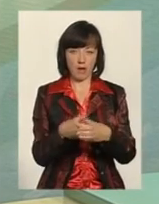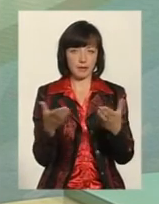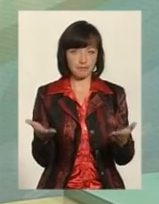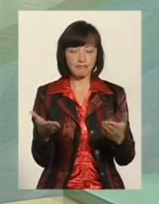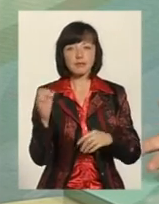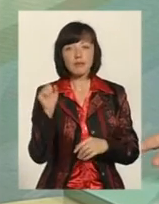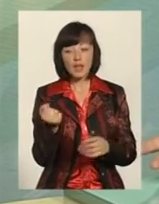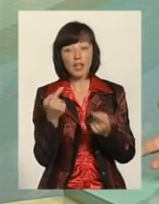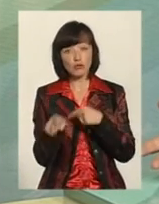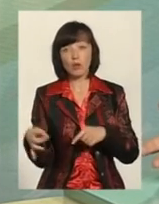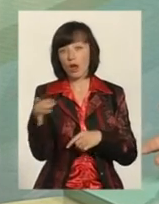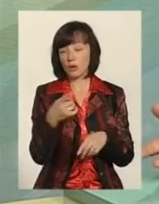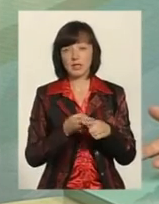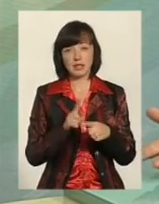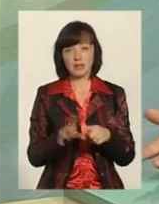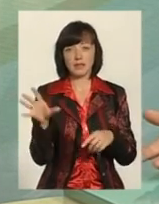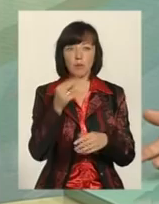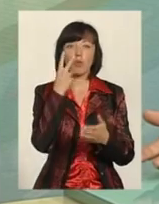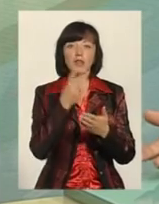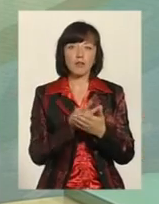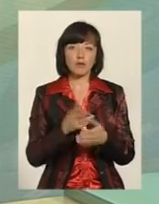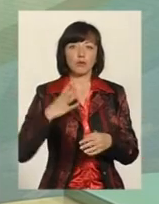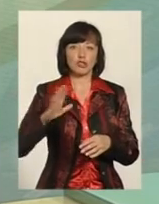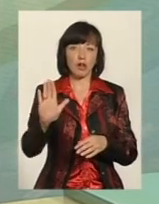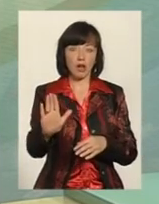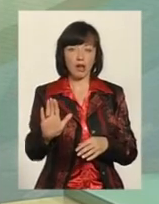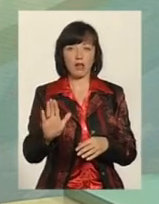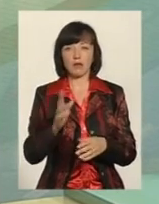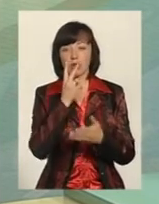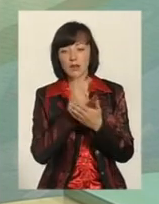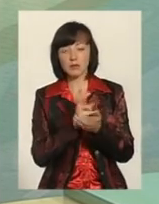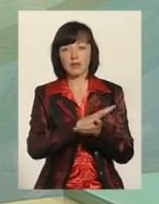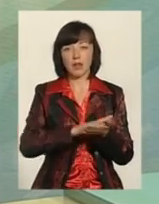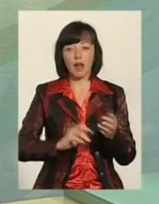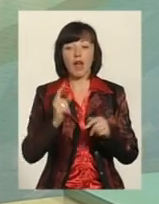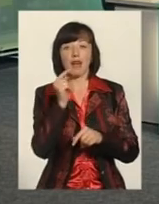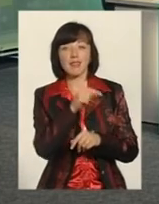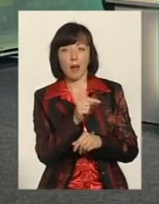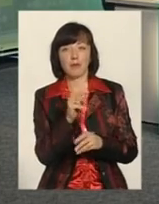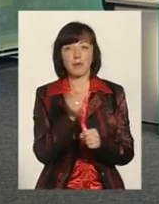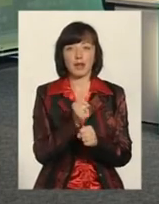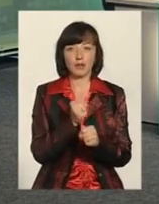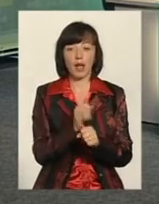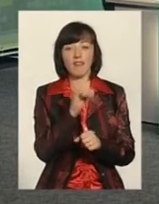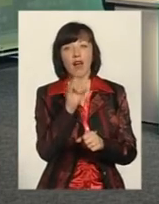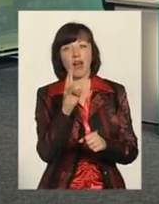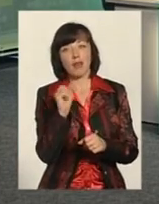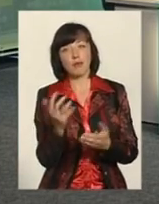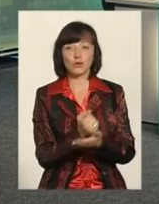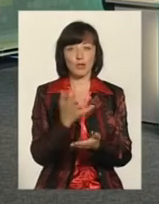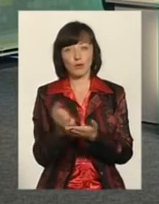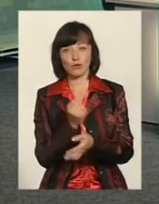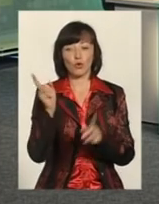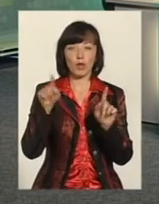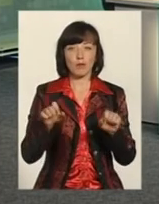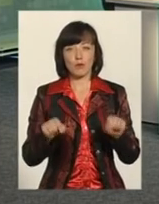А в іншому районі це все, ми подивимося, ми почекаємо, ми там... Подивимося, як там спрацює чи не спрацює. Не вийде, тоді,